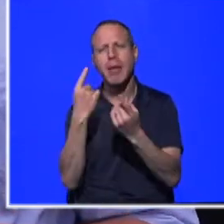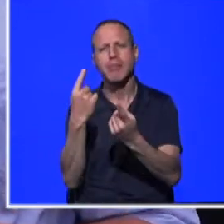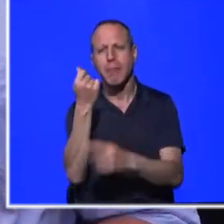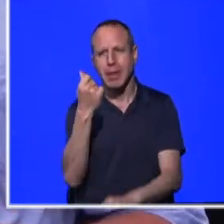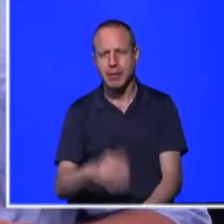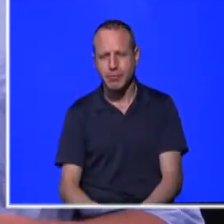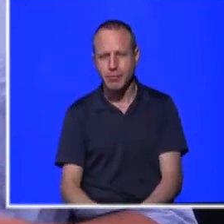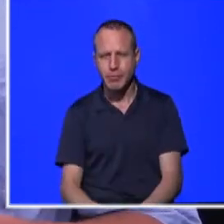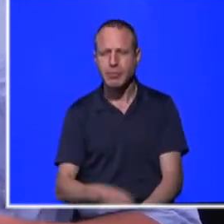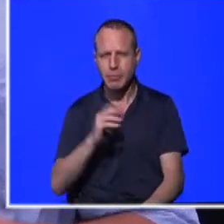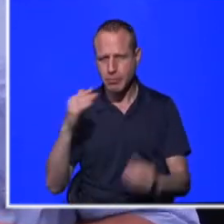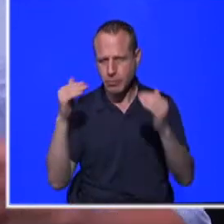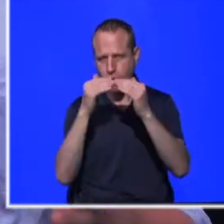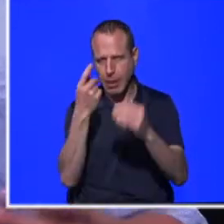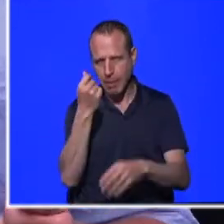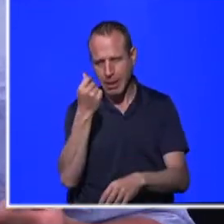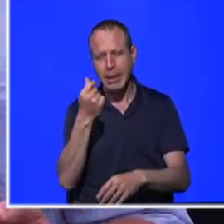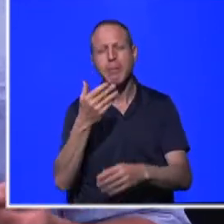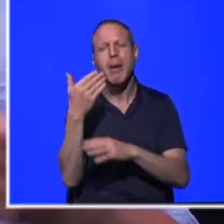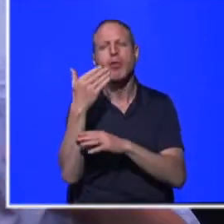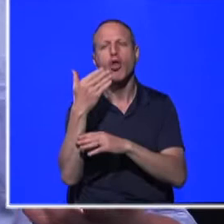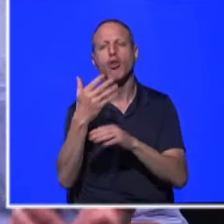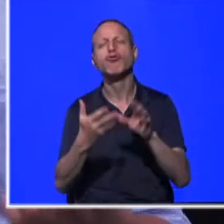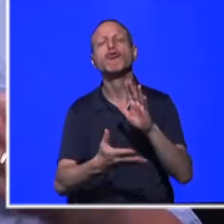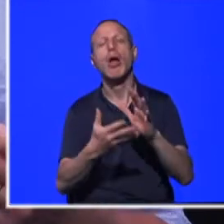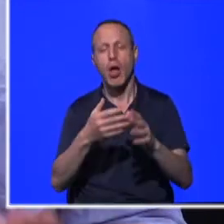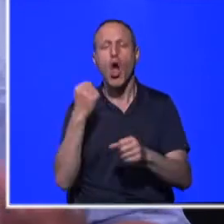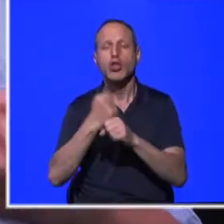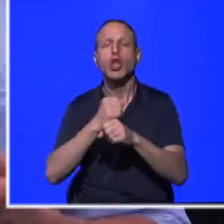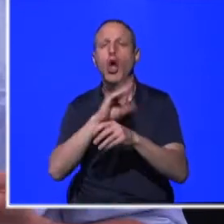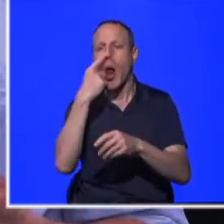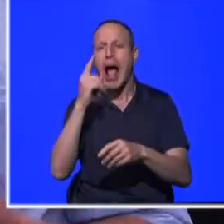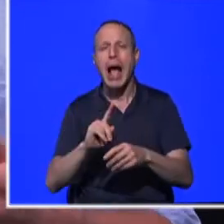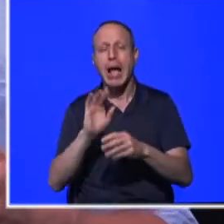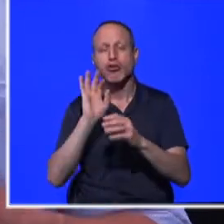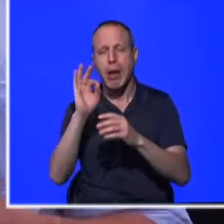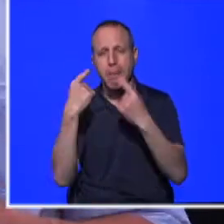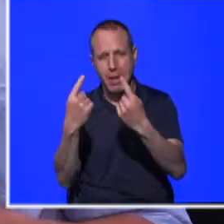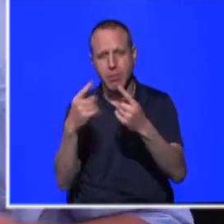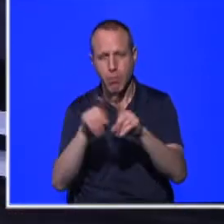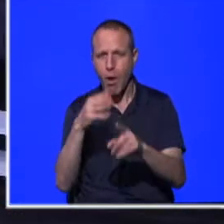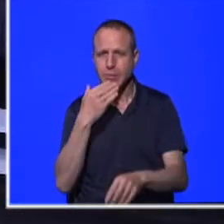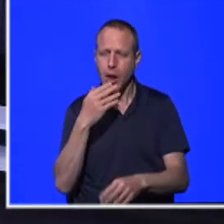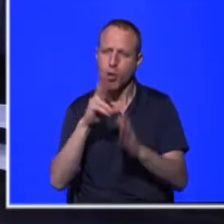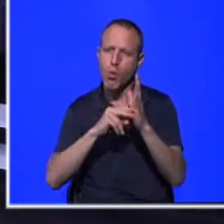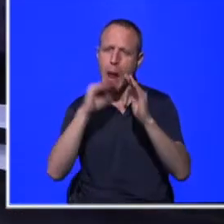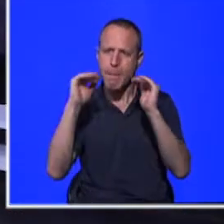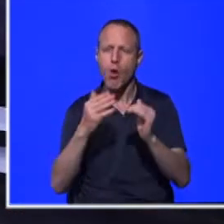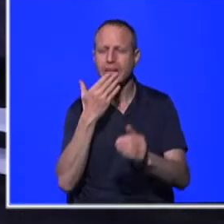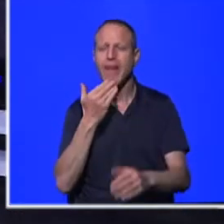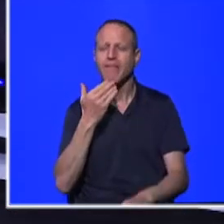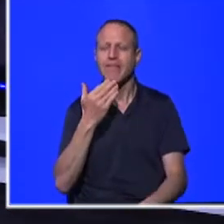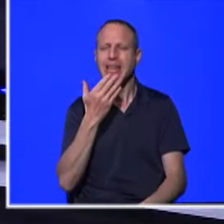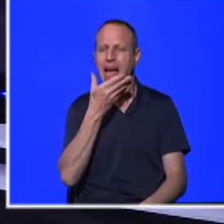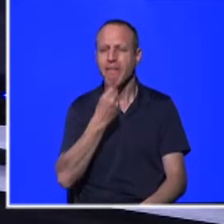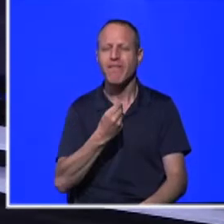המחיר. אם נשווה את המחירים למדינות שמפיקות את כל הגז שלהן בעצמן, כמו ישראל, התמונה פחות יפה. בקנדה, ארצות